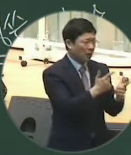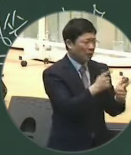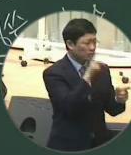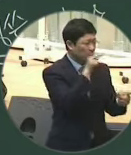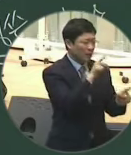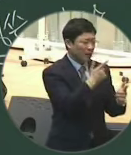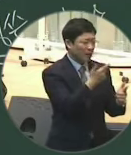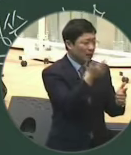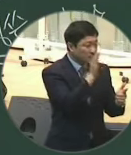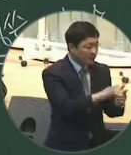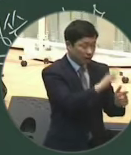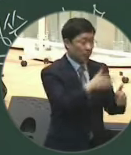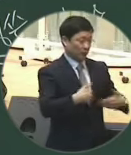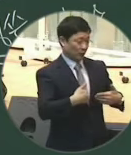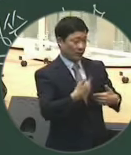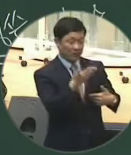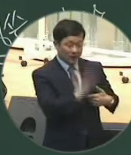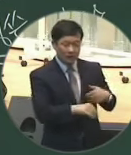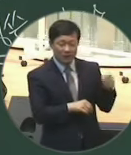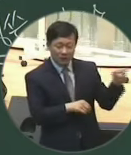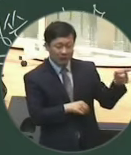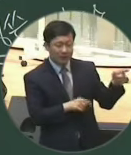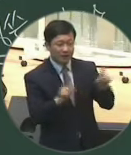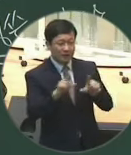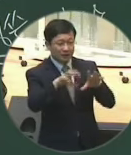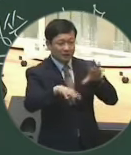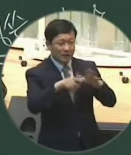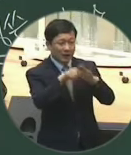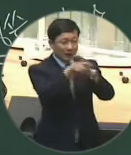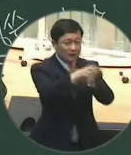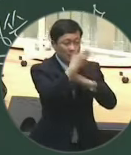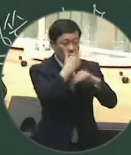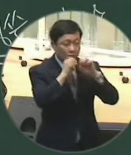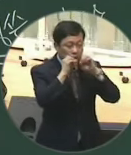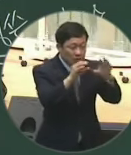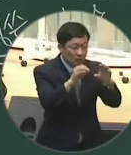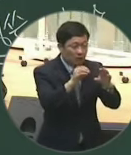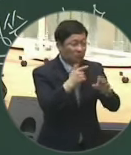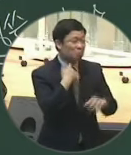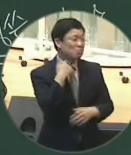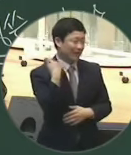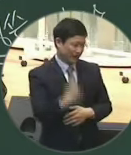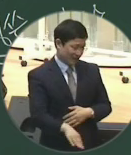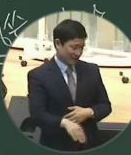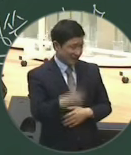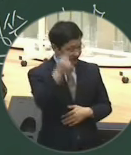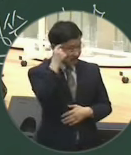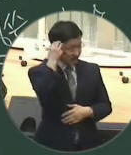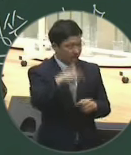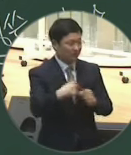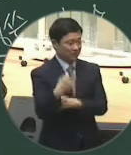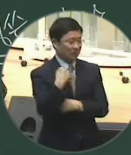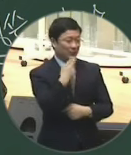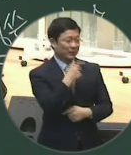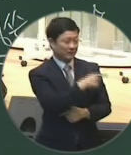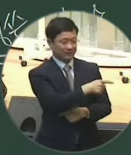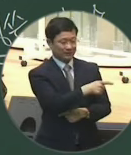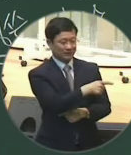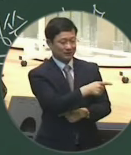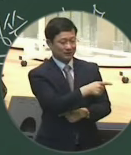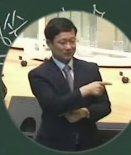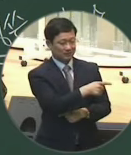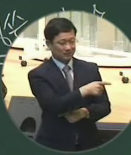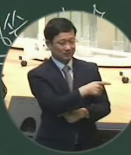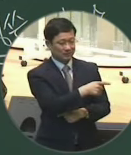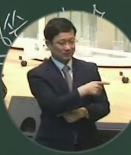bad. 필요한 거다. You need it. 너는 현장 갔을 때 영적 힘이 뭔가를 모르고 있다. But when you go out to the field, you have no idea what